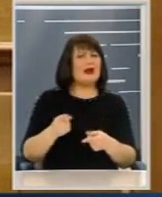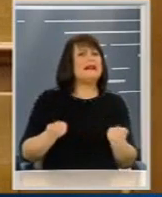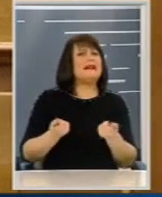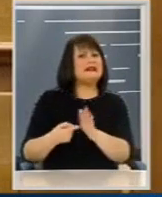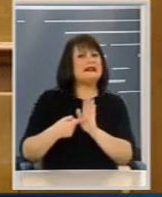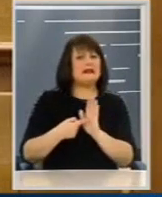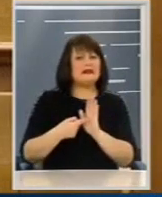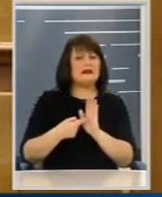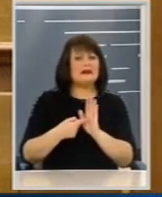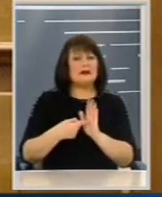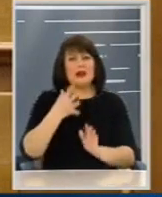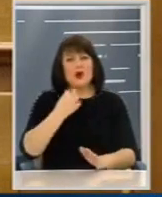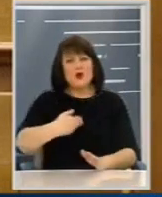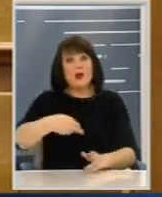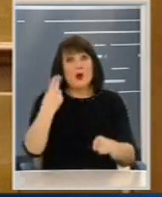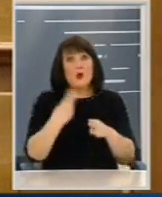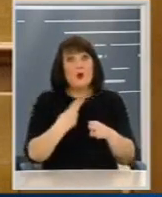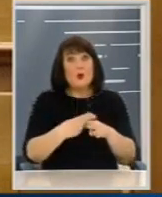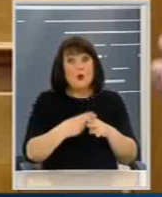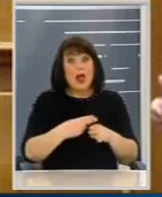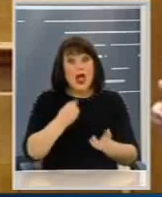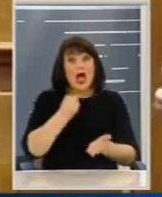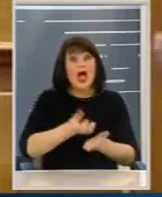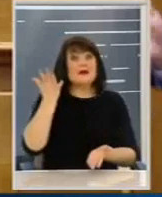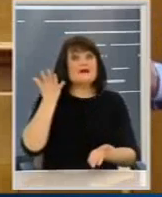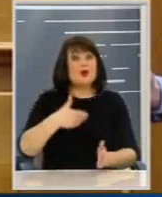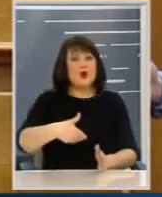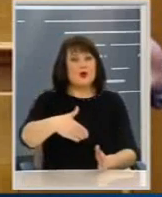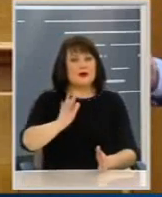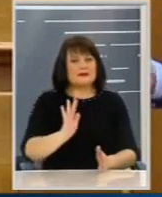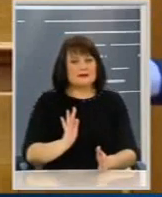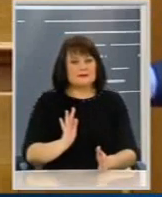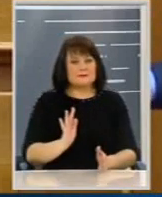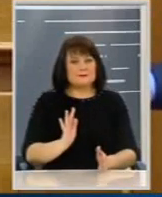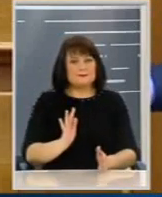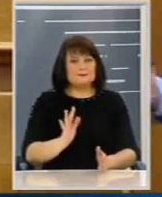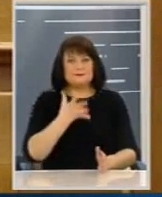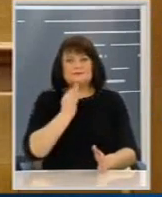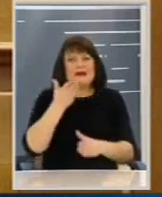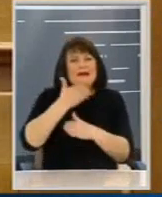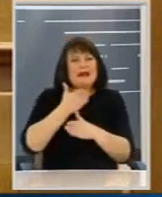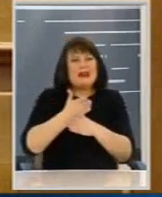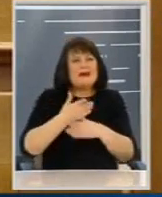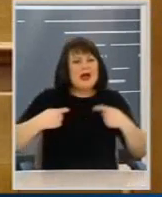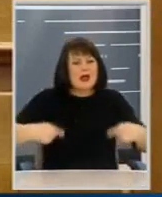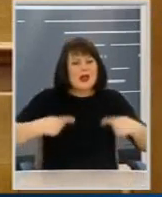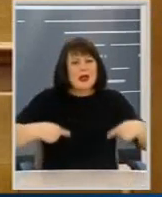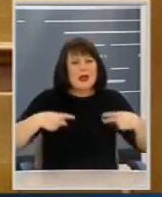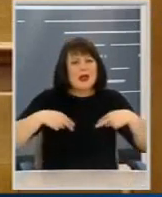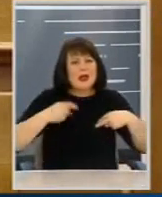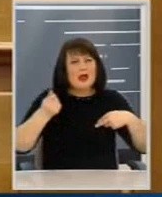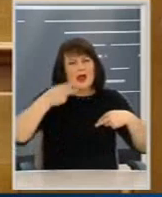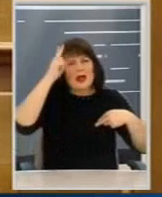στα εν ώψη της κρίσιμης αξιολόγησης, τον λόγο για τον οποίο πήγε να συναντήσει κρυφά τον κύριο Σόιμπλε στο